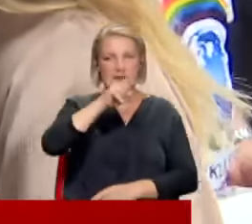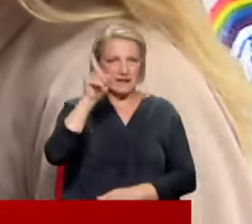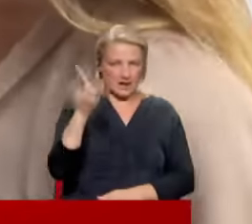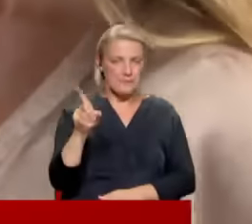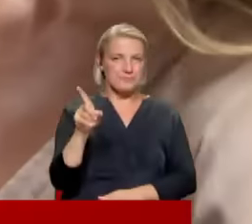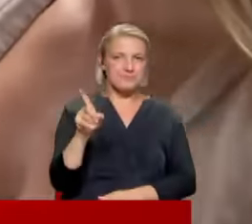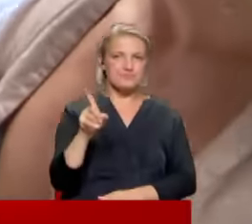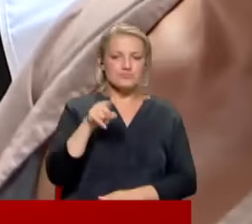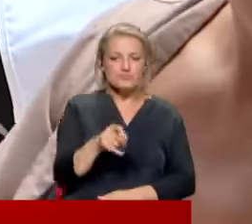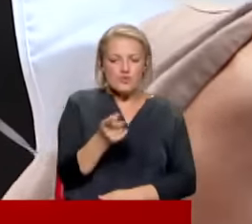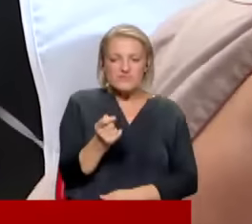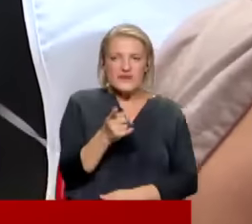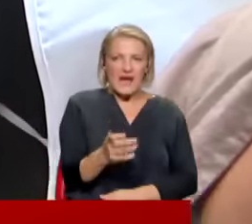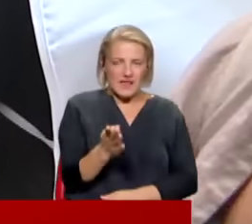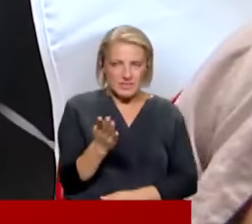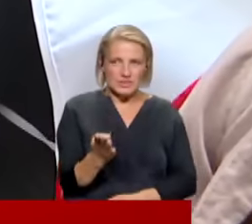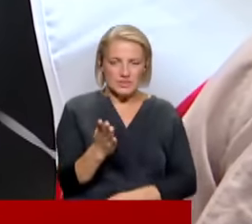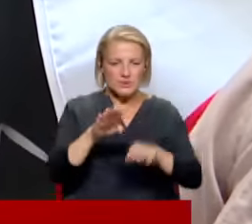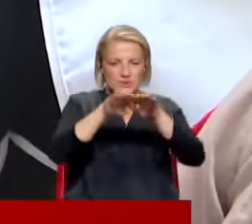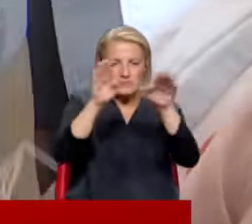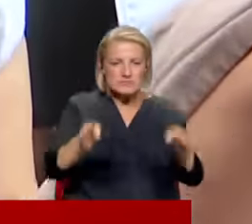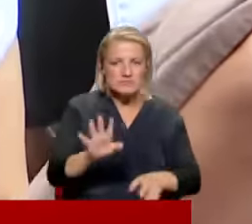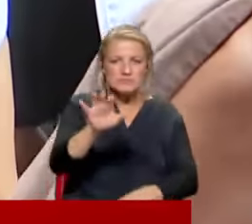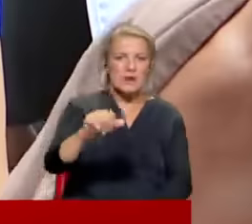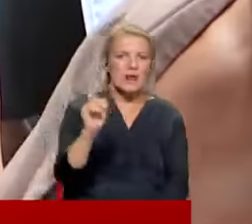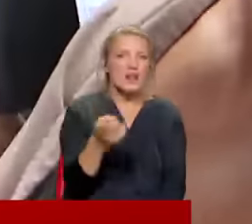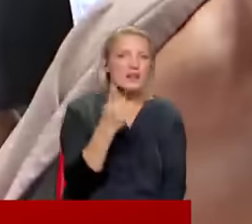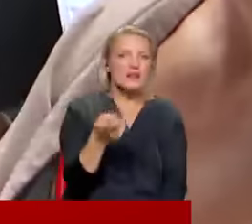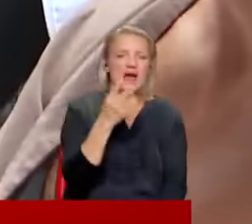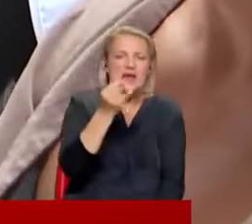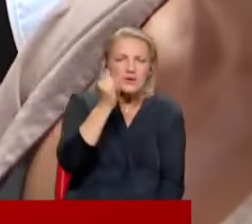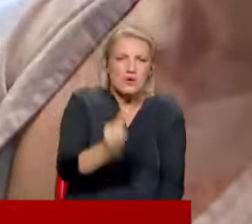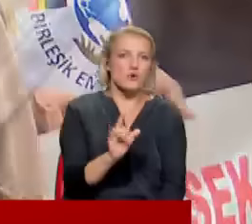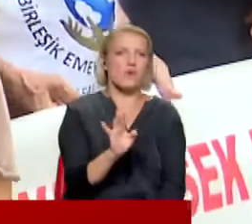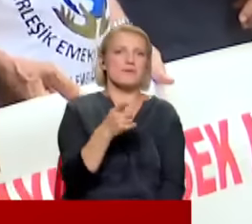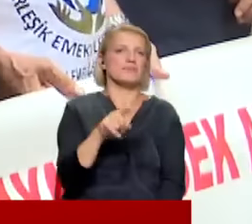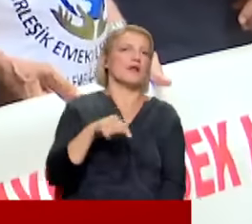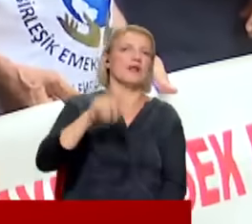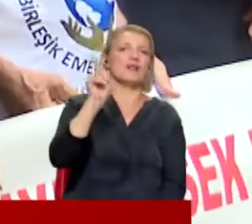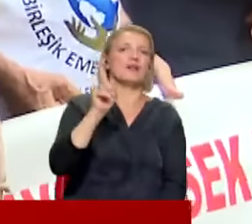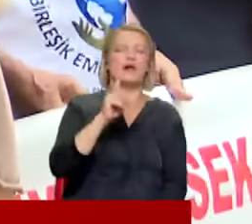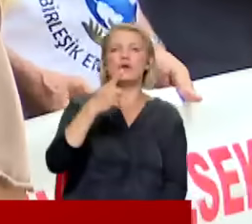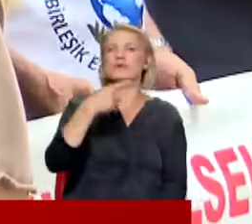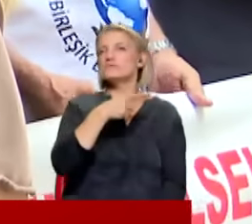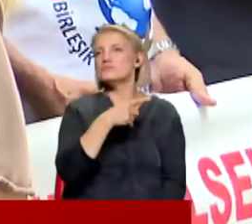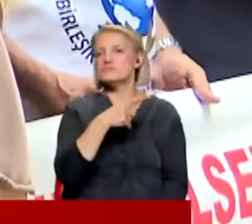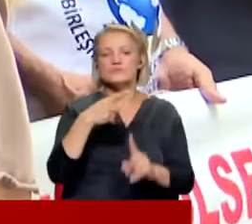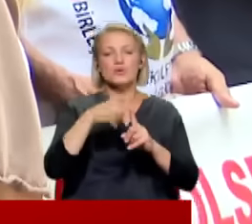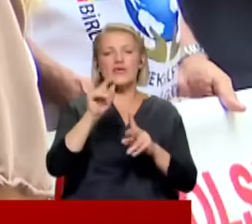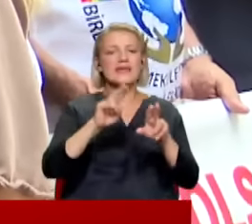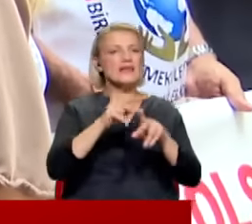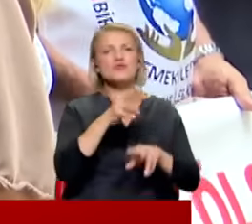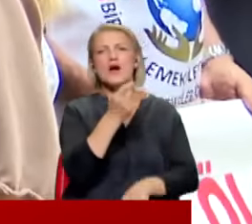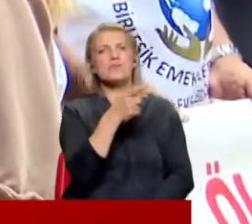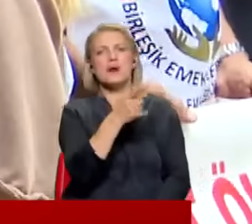kartalda şu fiyat kümesi bile tutamazsın en kötü ev 15'ten başlıyor tüik'te kaç lira tte